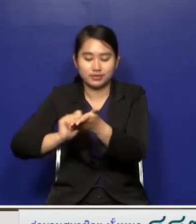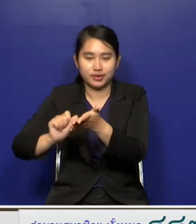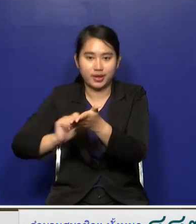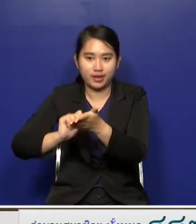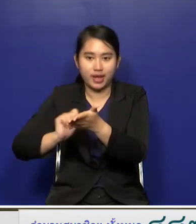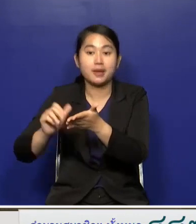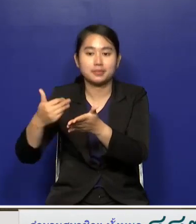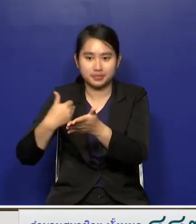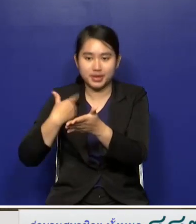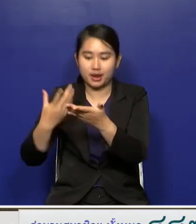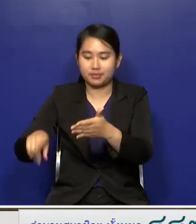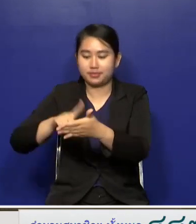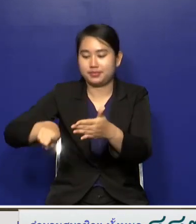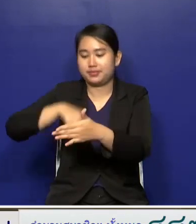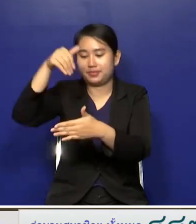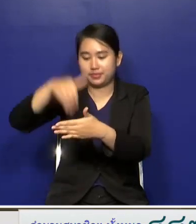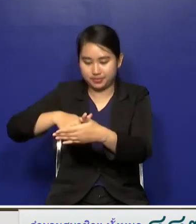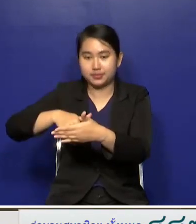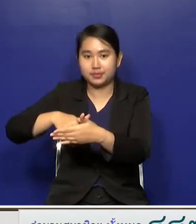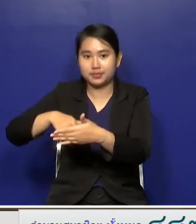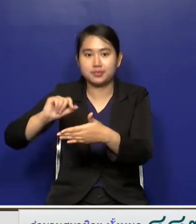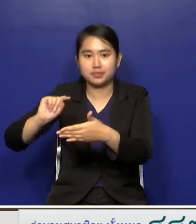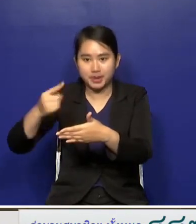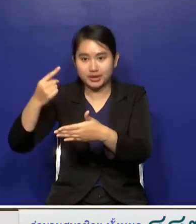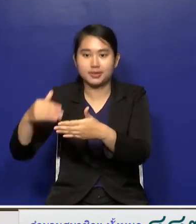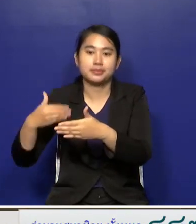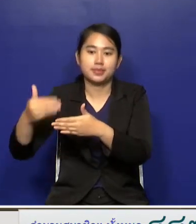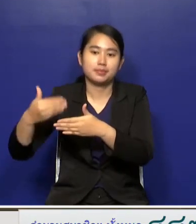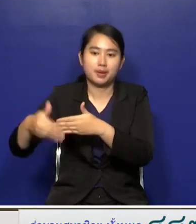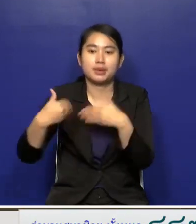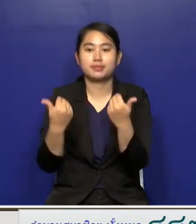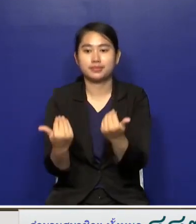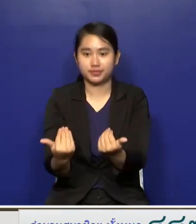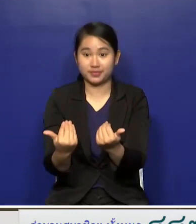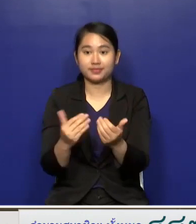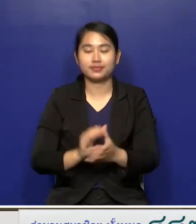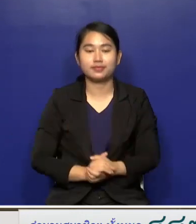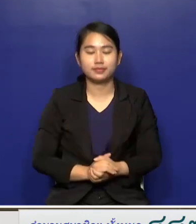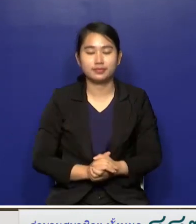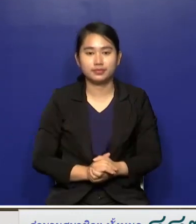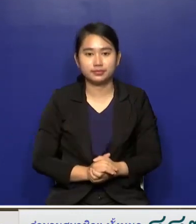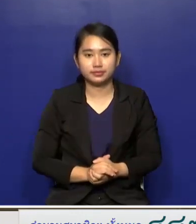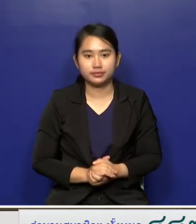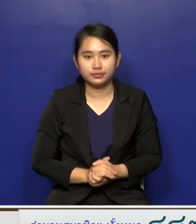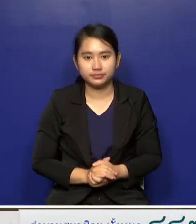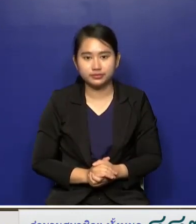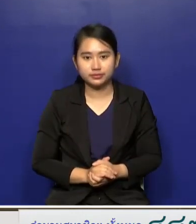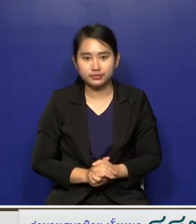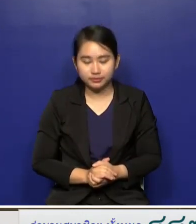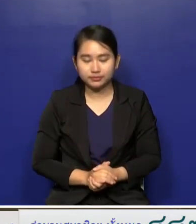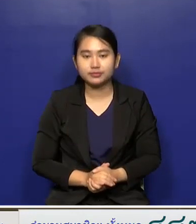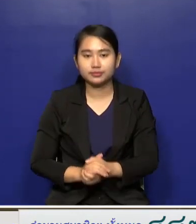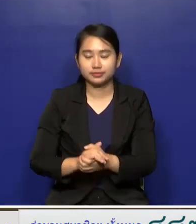ขและก็มีการเลือกตั้งผู้ว่าราชการจังหวัดจนถึงปัจจุบันนี้ในรูปแบบเมืองพัทย